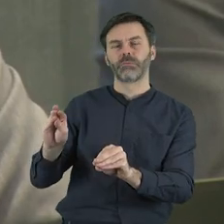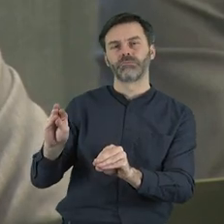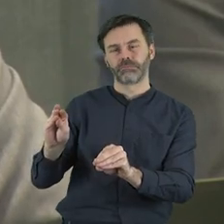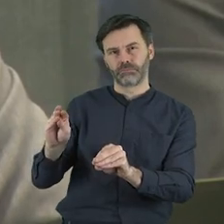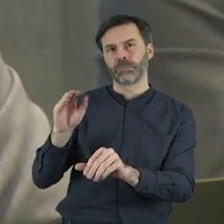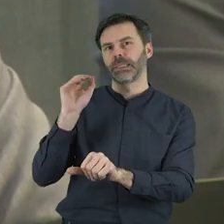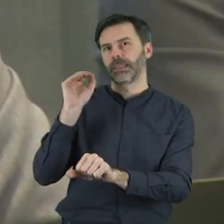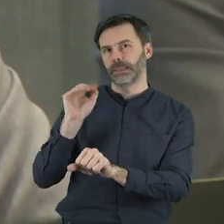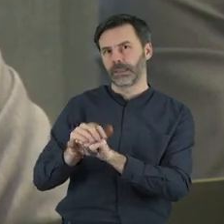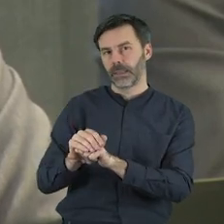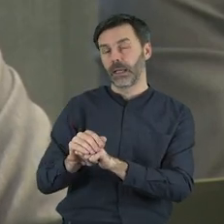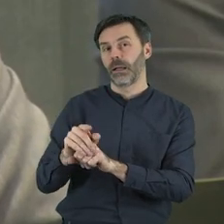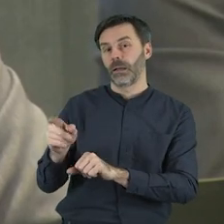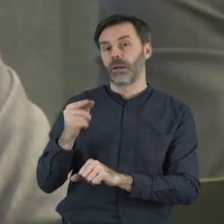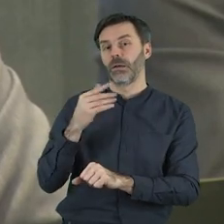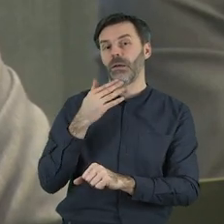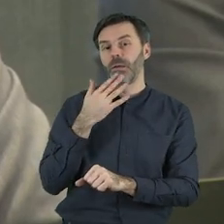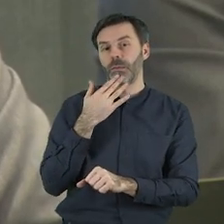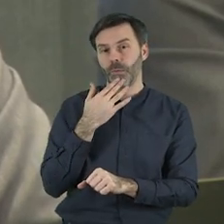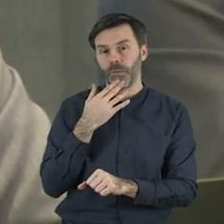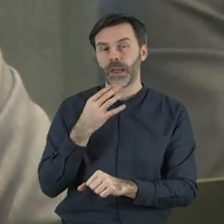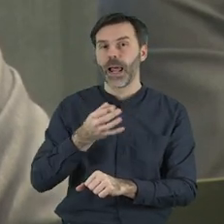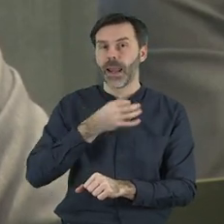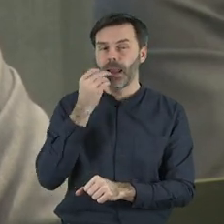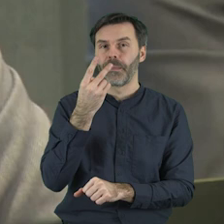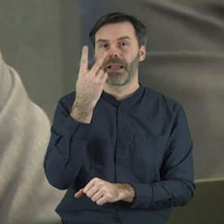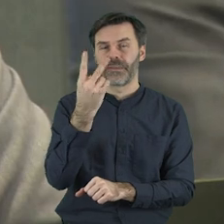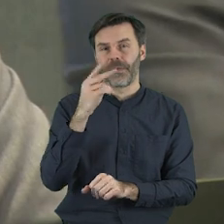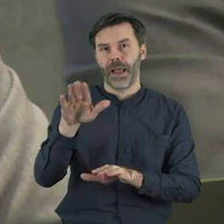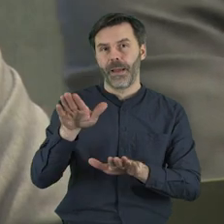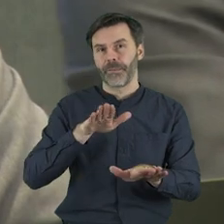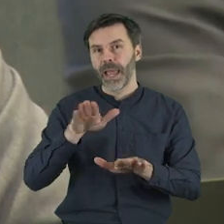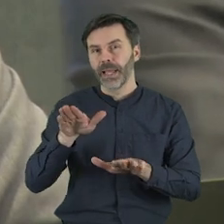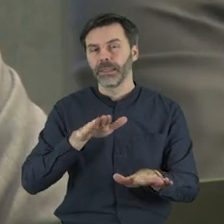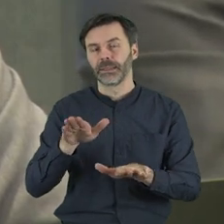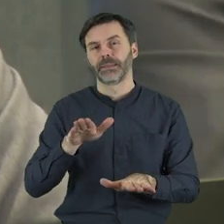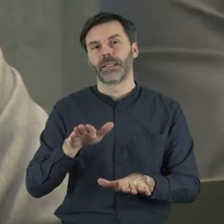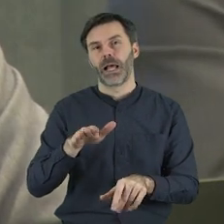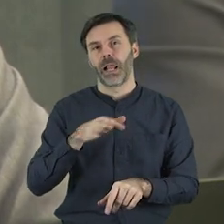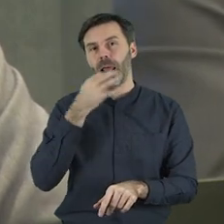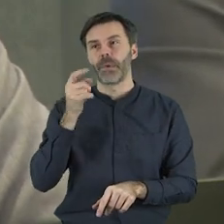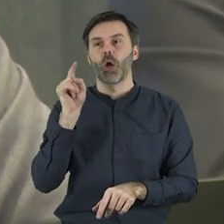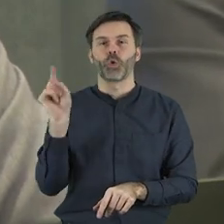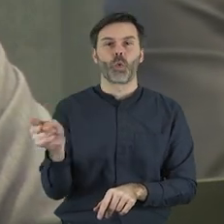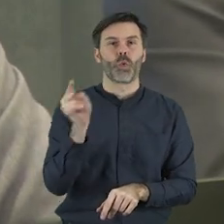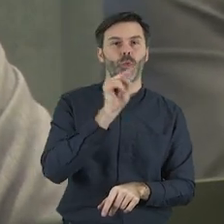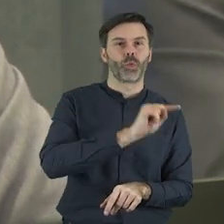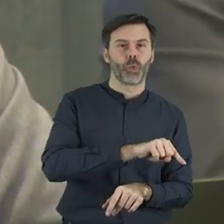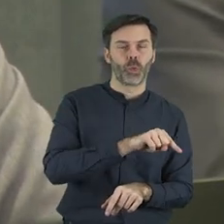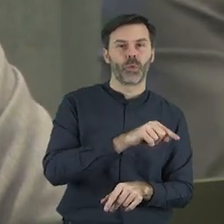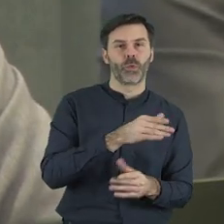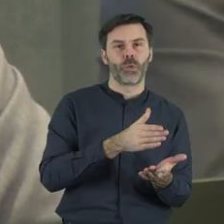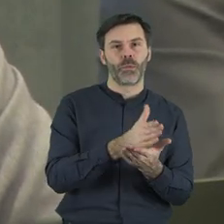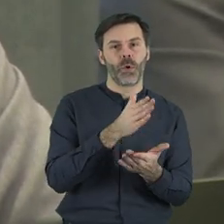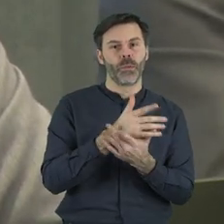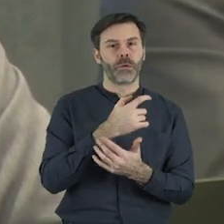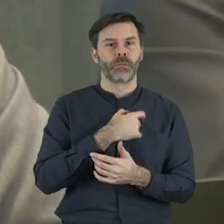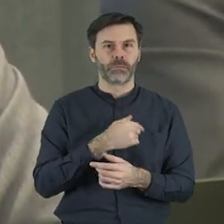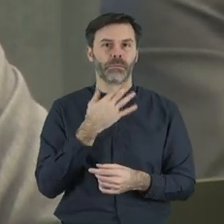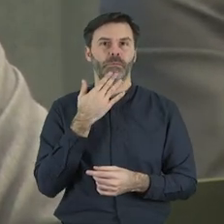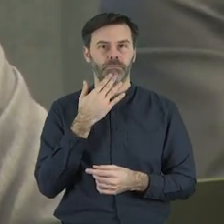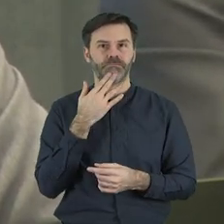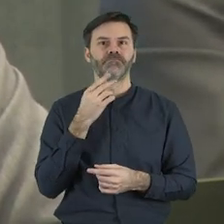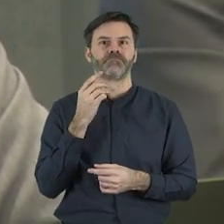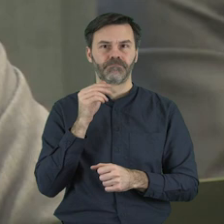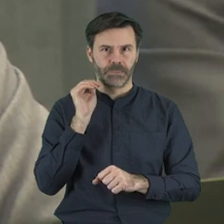miejscach na terenie trzech powiatów były realizowane te usługi. Z tą wypowiedzią absolutnie nawet się zgadzam. Myślę, że